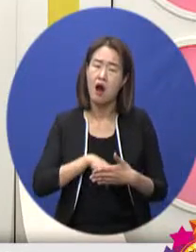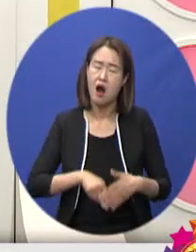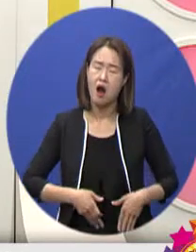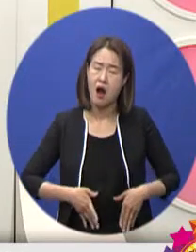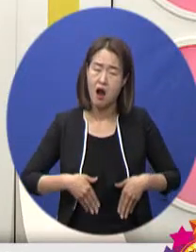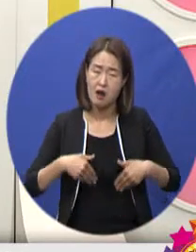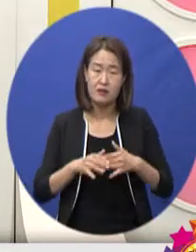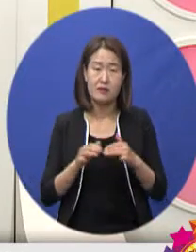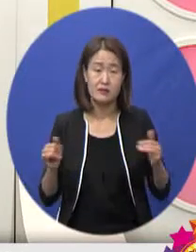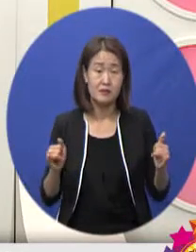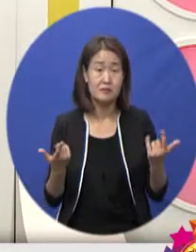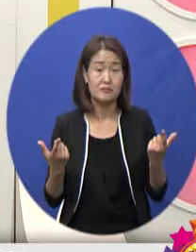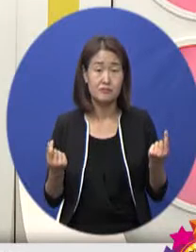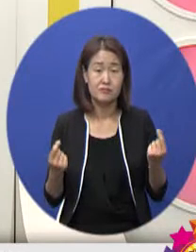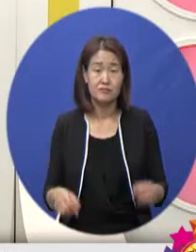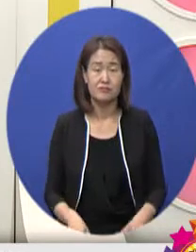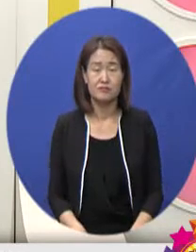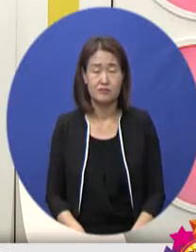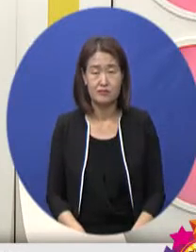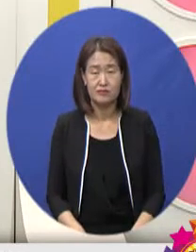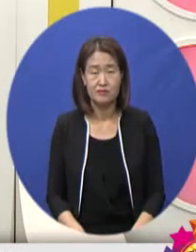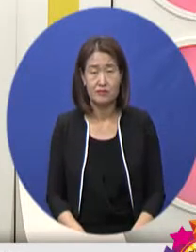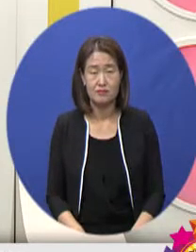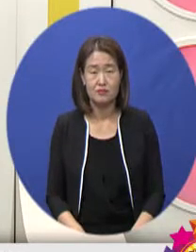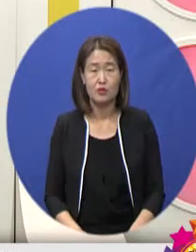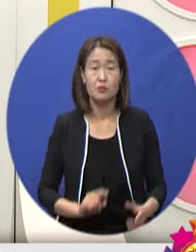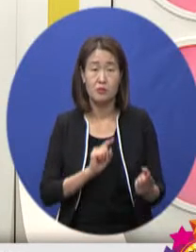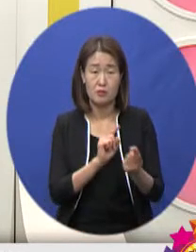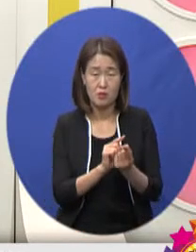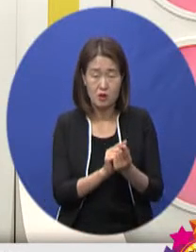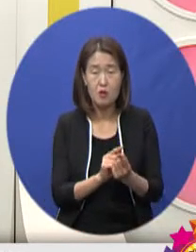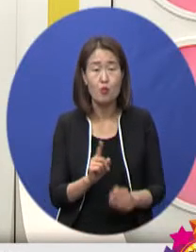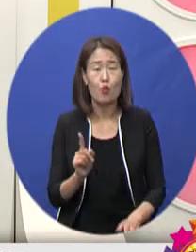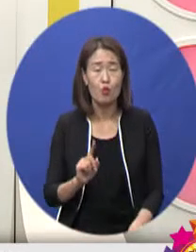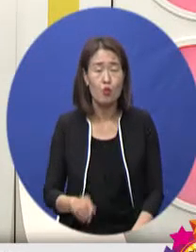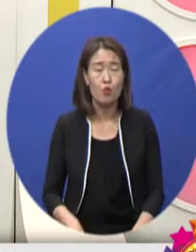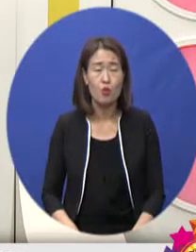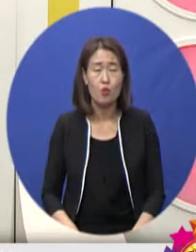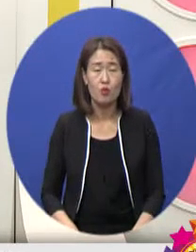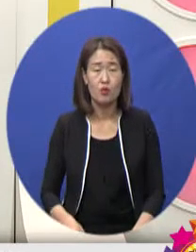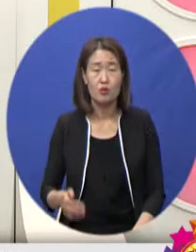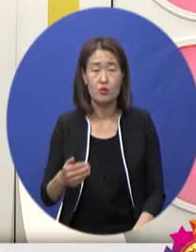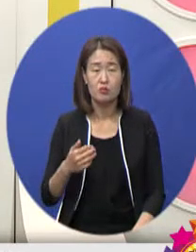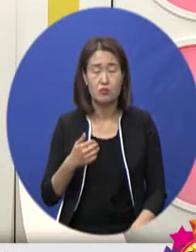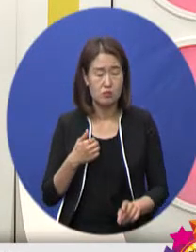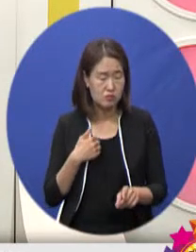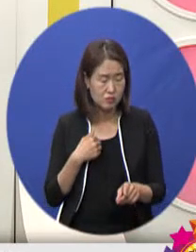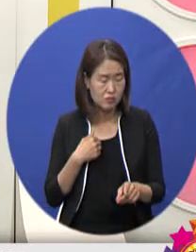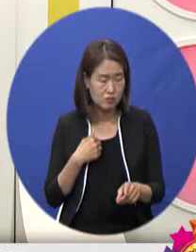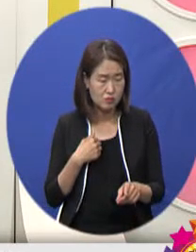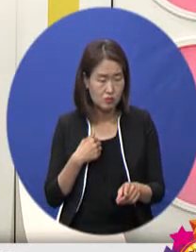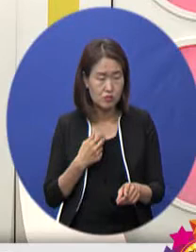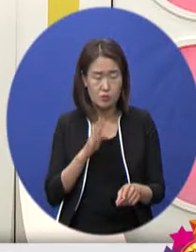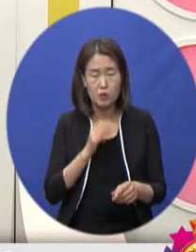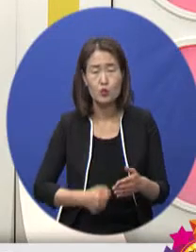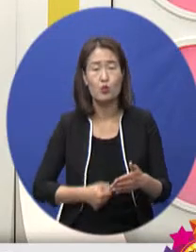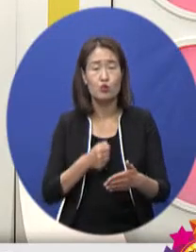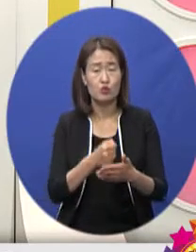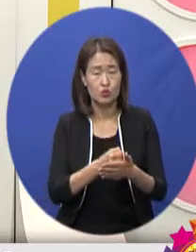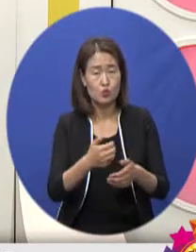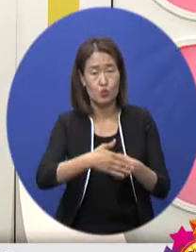따뜻하신 스승님이셨네요. 예, 예. 굉장히 저를 만나자라고 저 볼 것도 없죠. 제가 학분밖에 안 되는데 그런 용기를